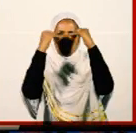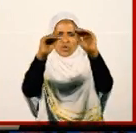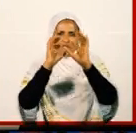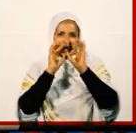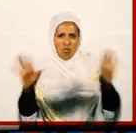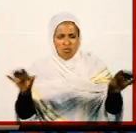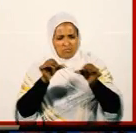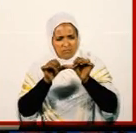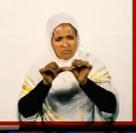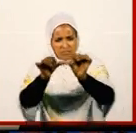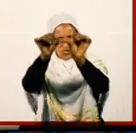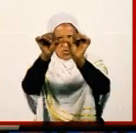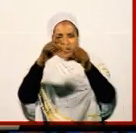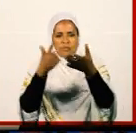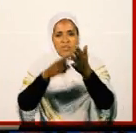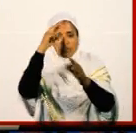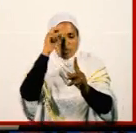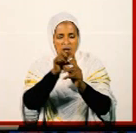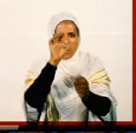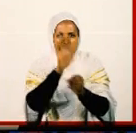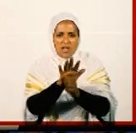የቆየ ነው። አንደምታችን ሳይበጠበጥ በሰላም